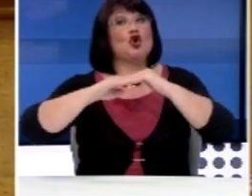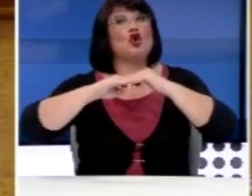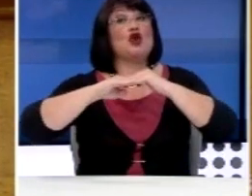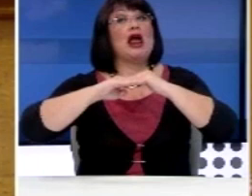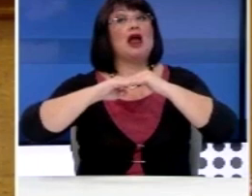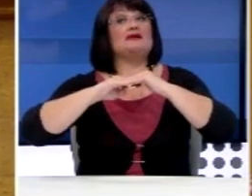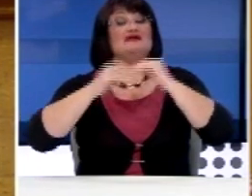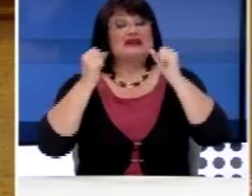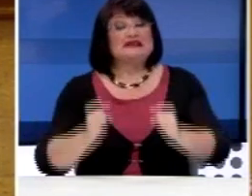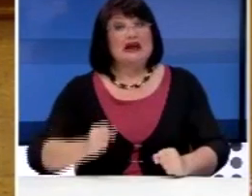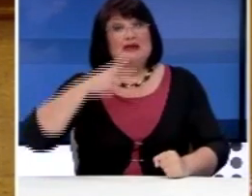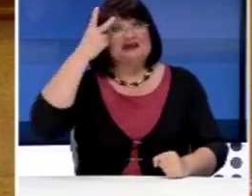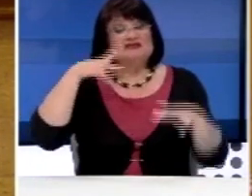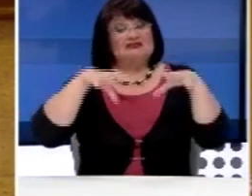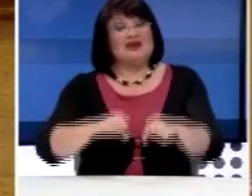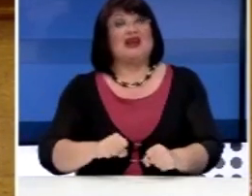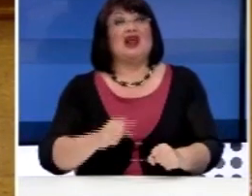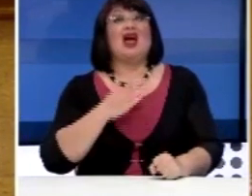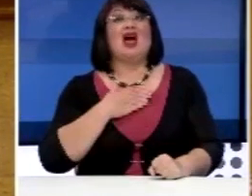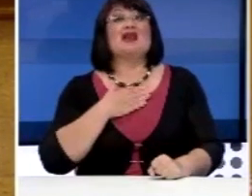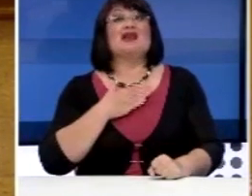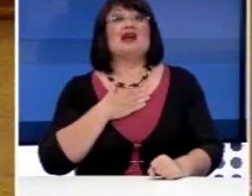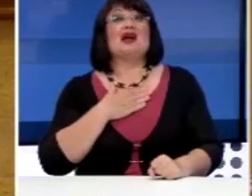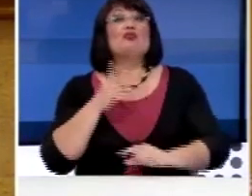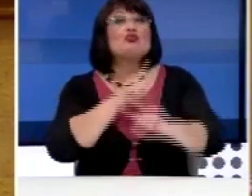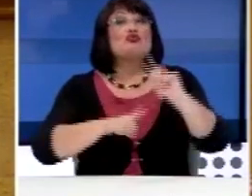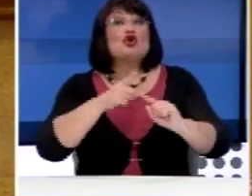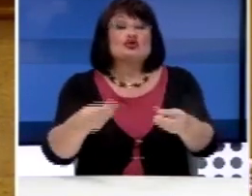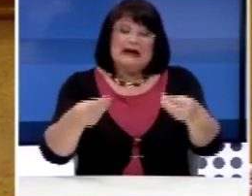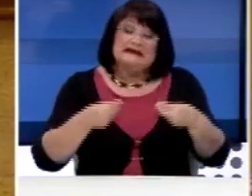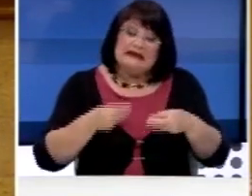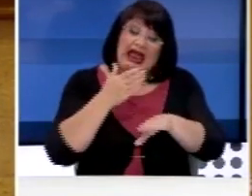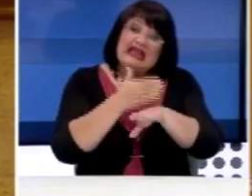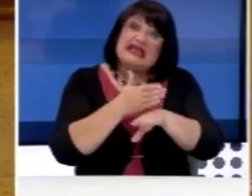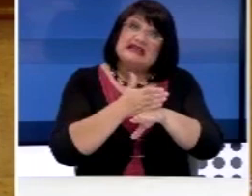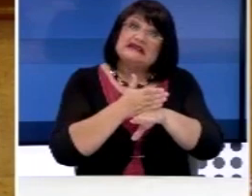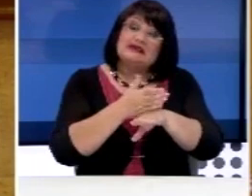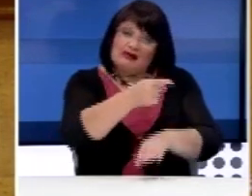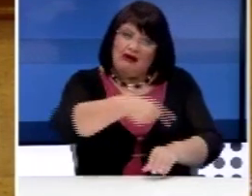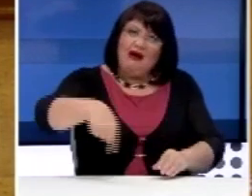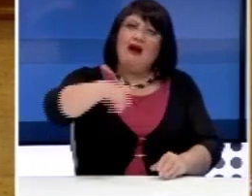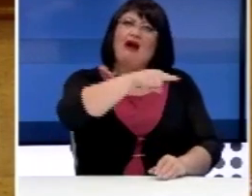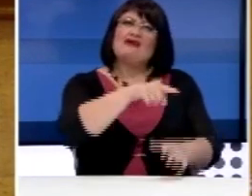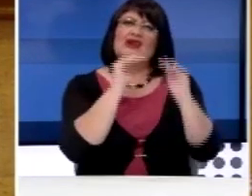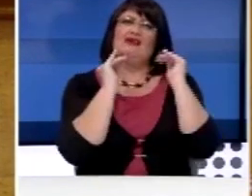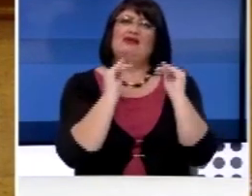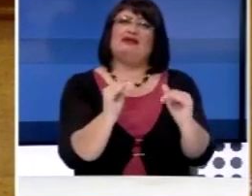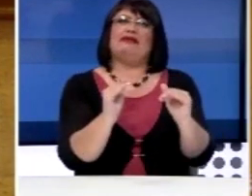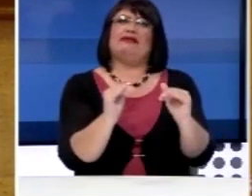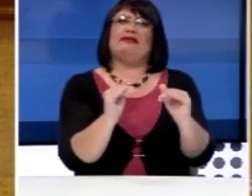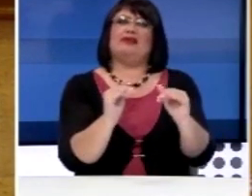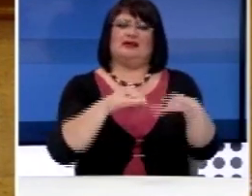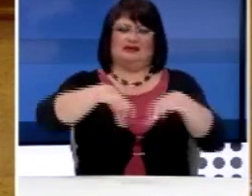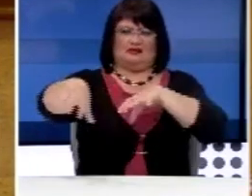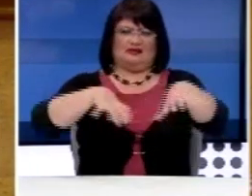τα κυριαρχικά της δικαιώματα, την εδαφική της ακαιρεότητα, αυτοί που έχουν εφαρμόσει και συνεχίζουν στη λογική του